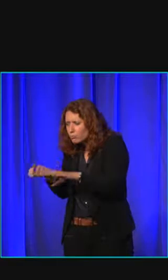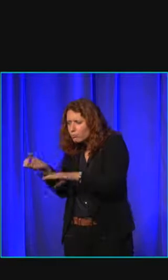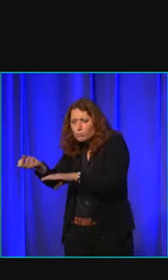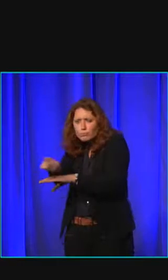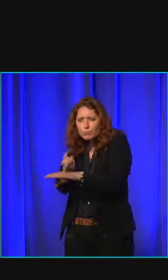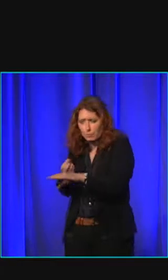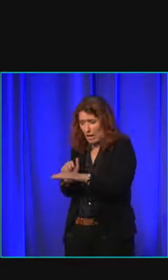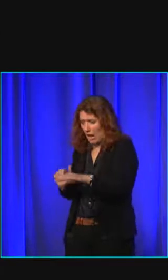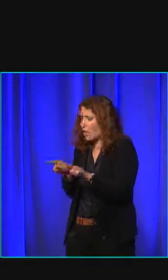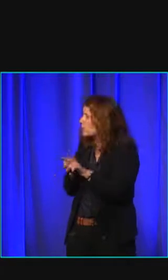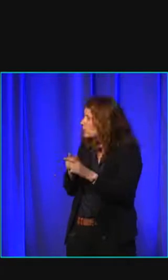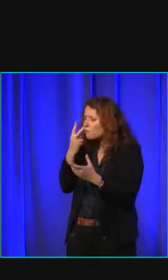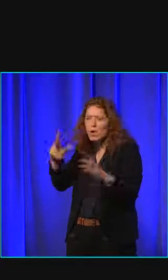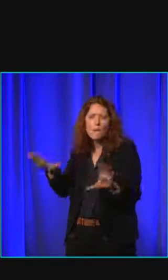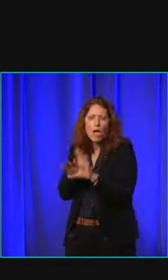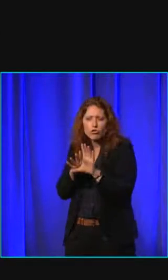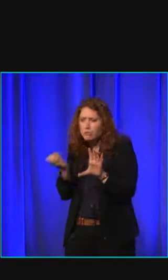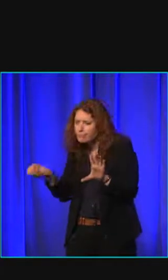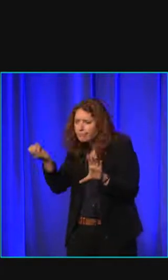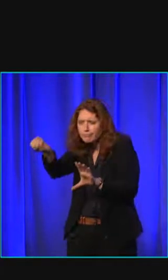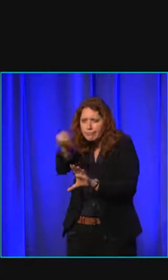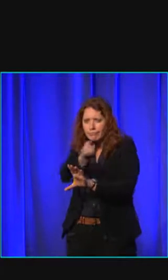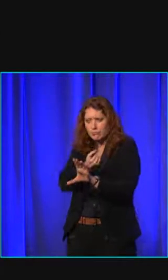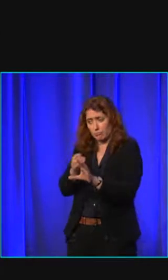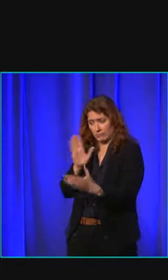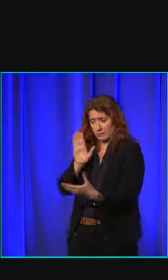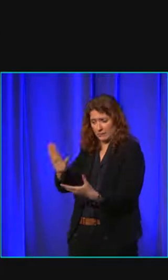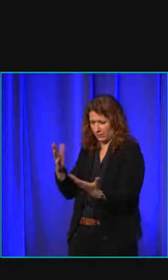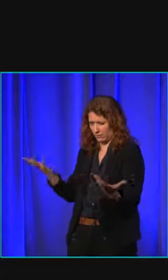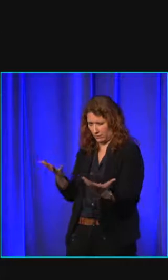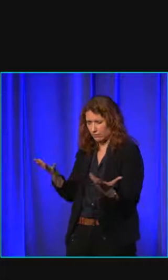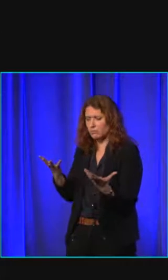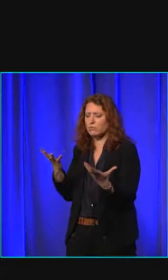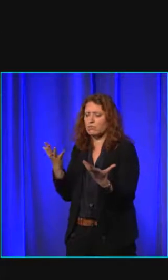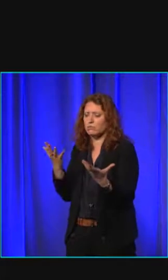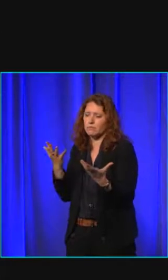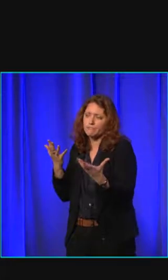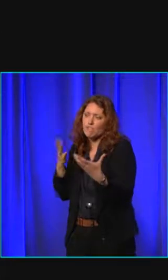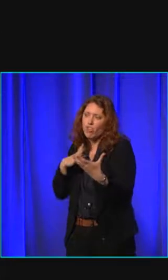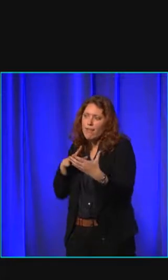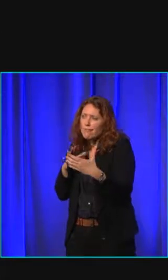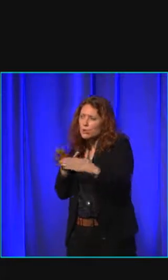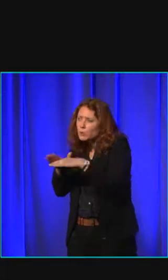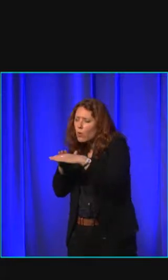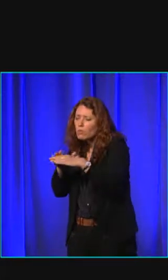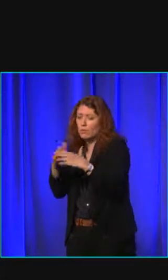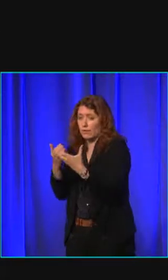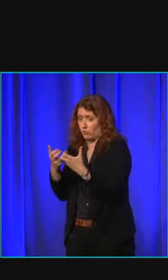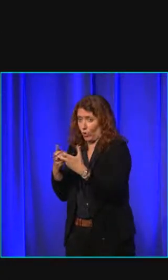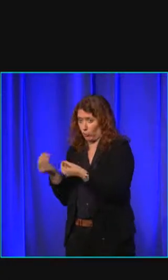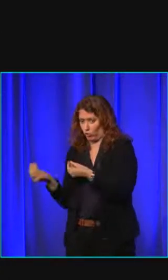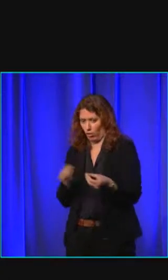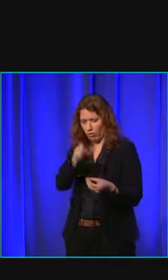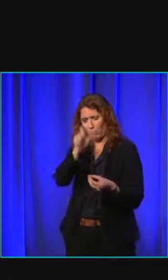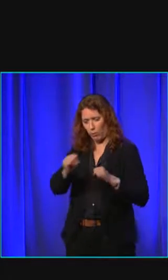aussi ici l'operculum frontal qui est une zone qui permet à l'individu de s'engager dans